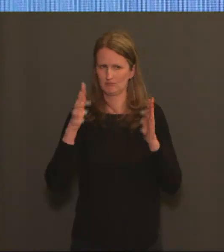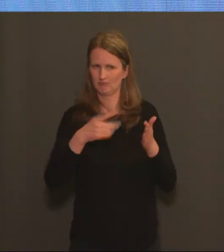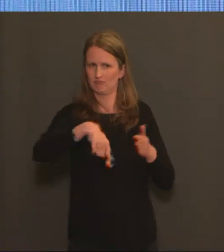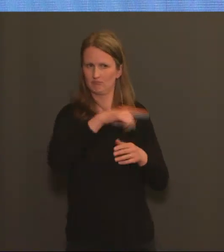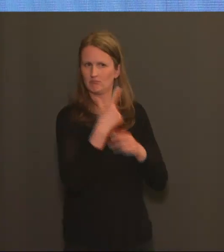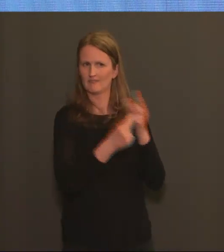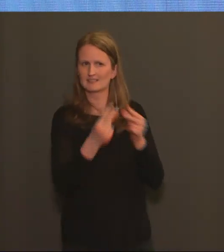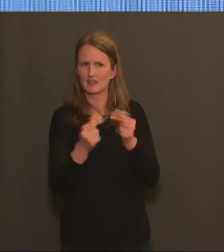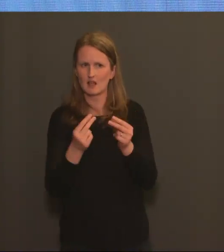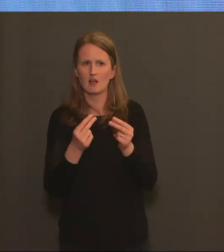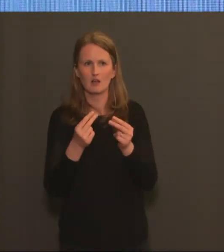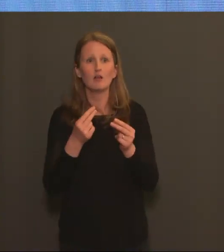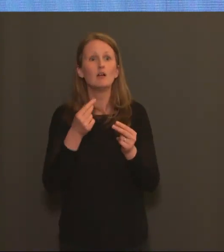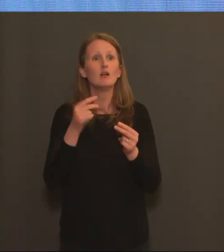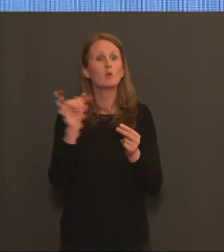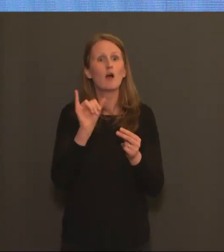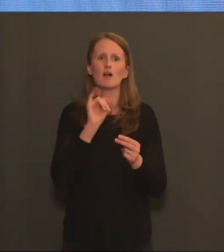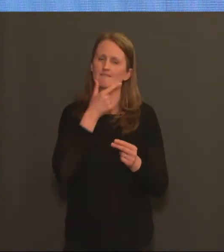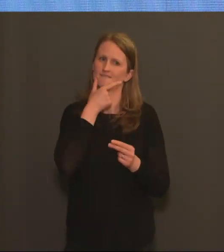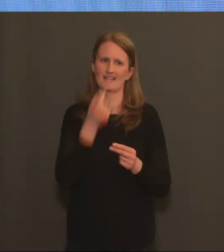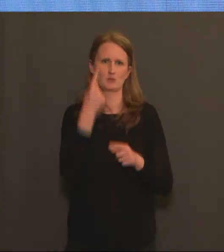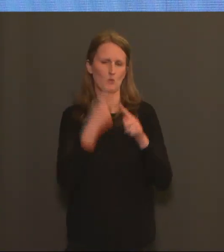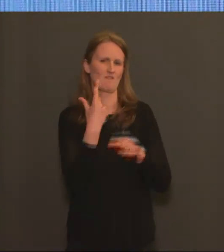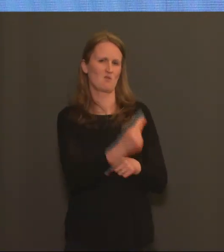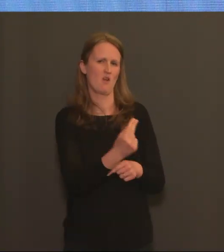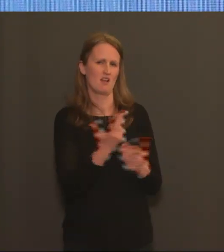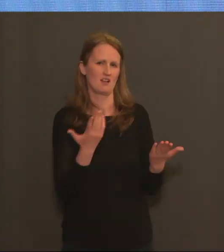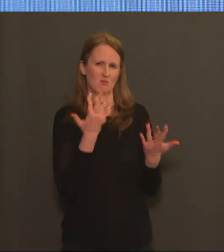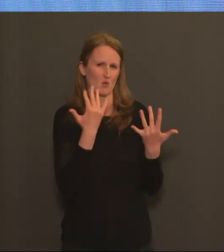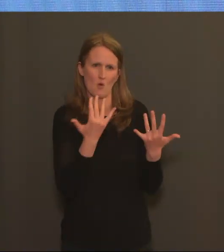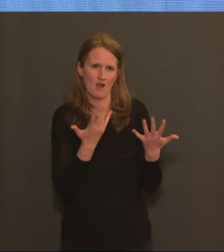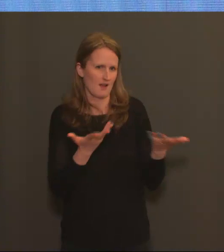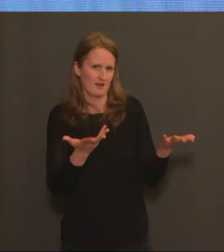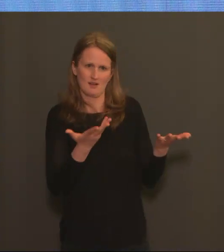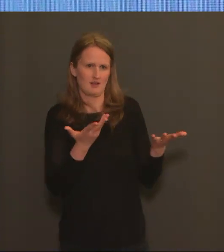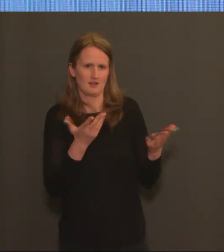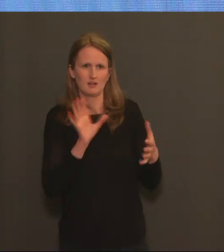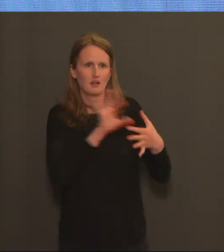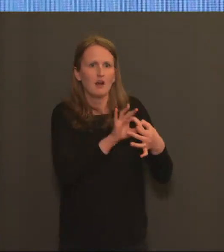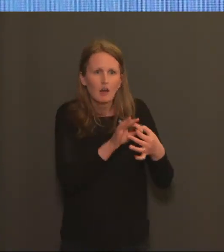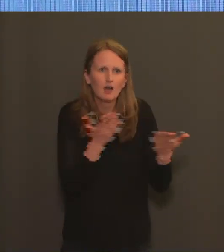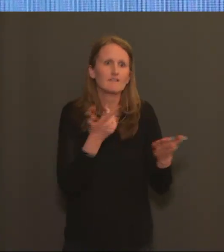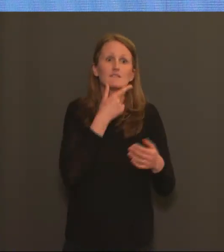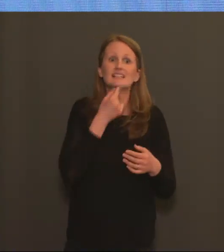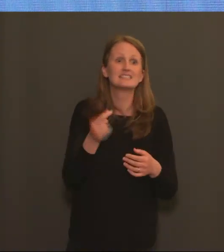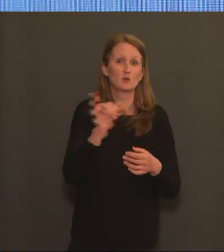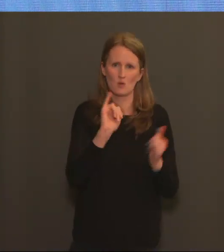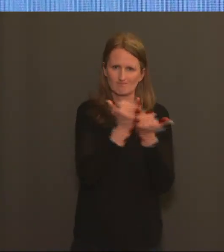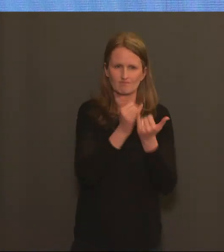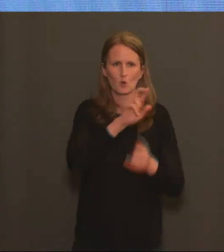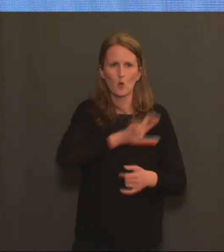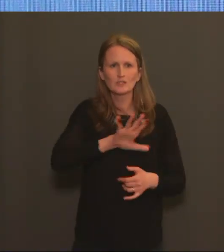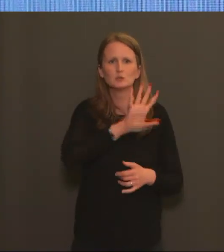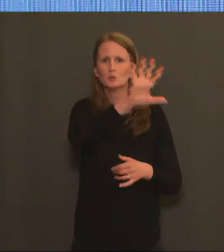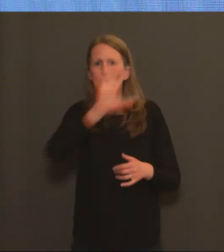L'organisation pratique sera du ressort des régions et des communautés en concertation avec les personnes de terrain,